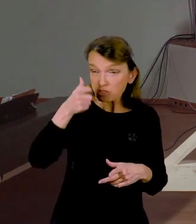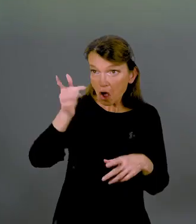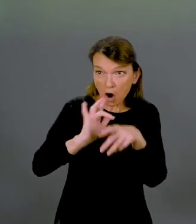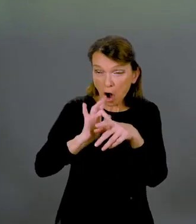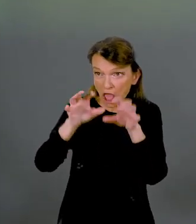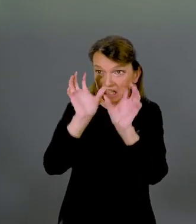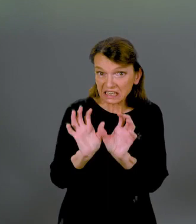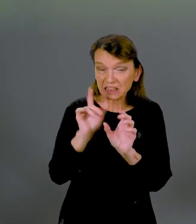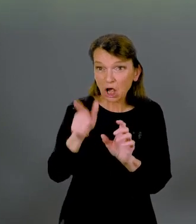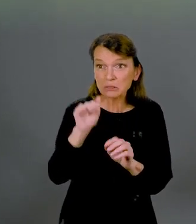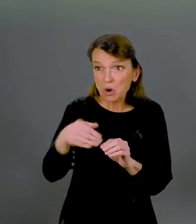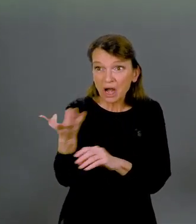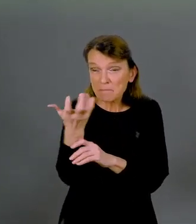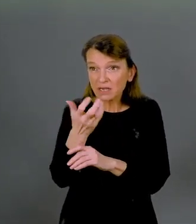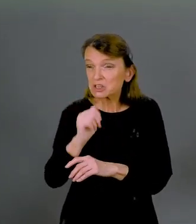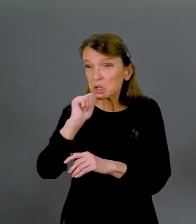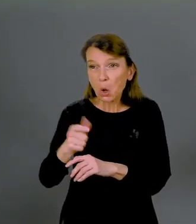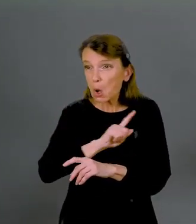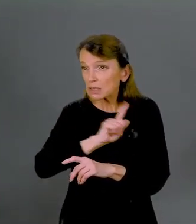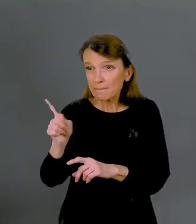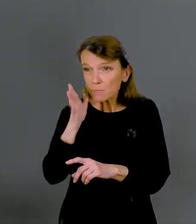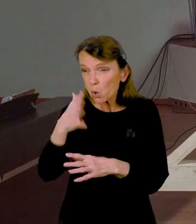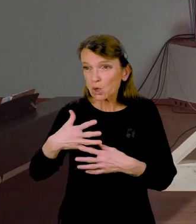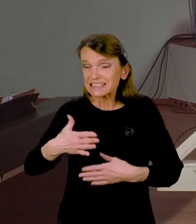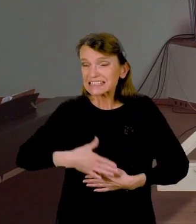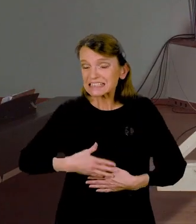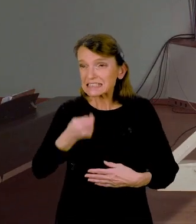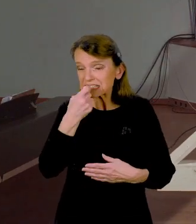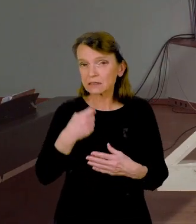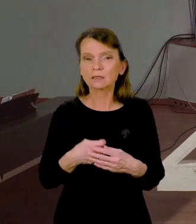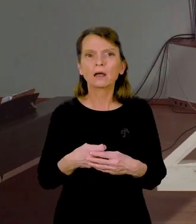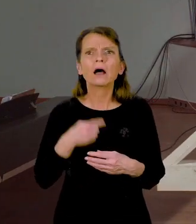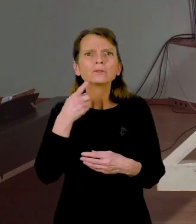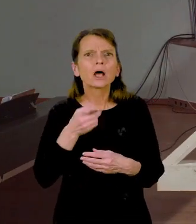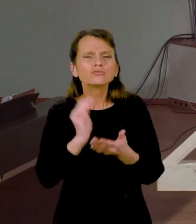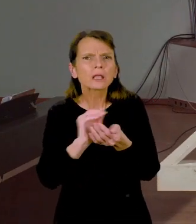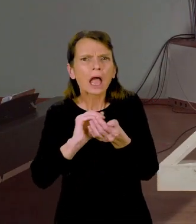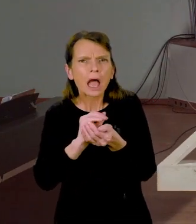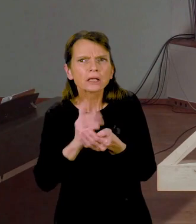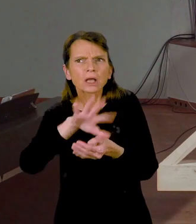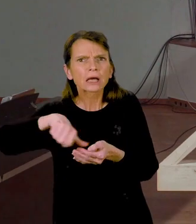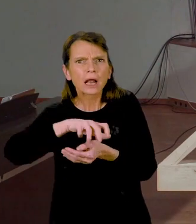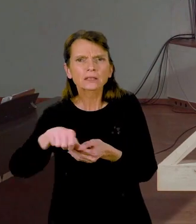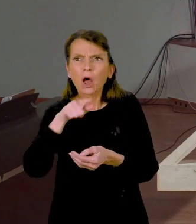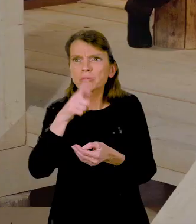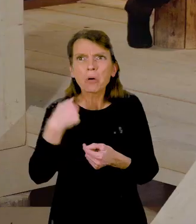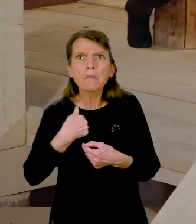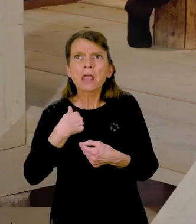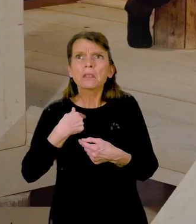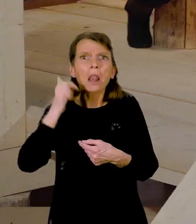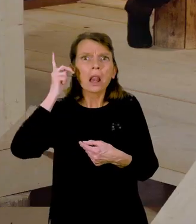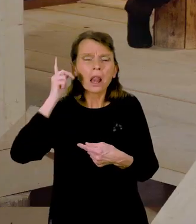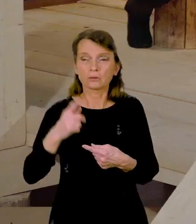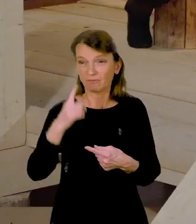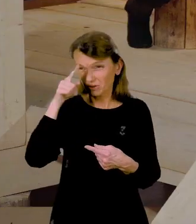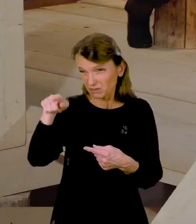goloriti točejo, naj beračije vse življenje, nikdar si ti. Ta je že, ko je ti jajce kradla, pa mi bo levite brala. Vsak